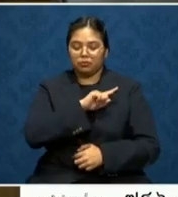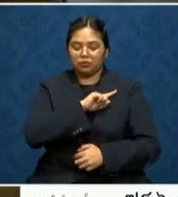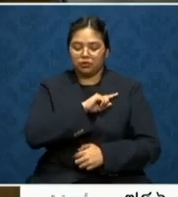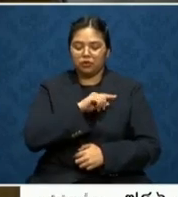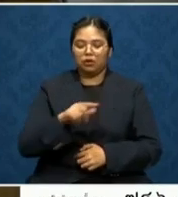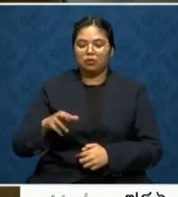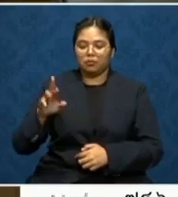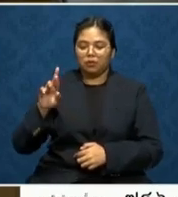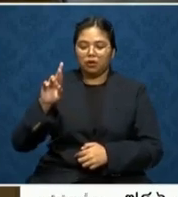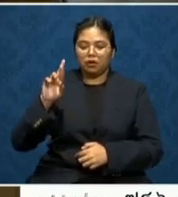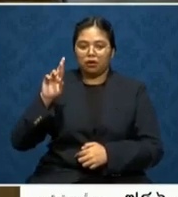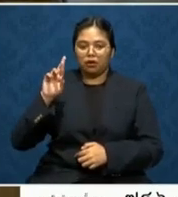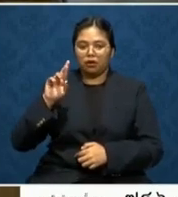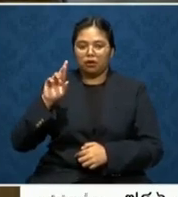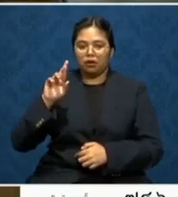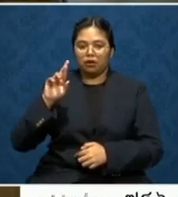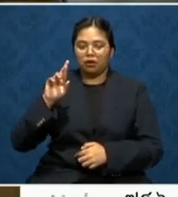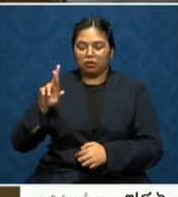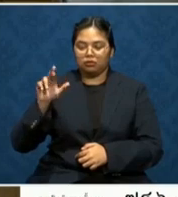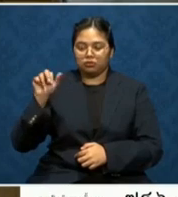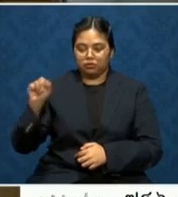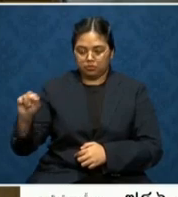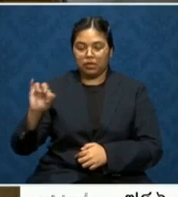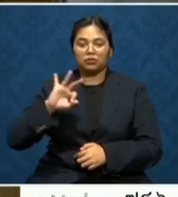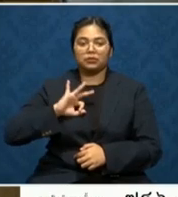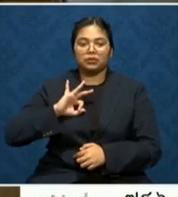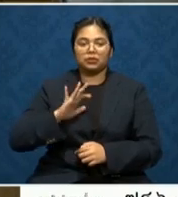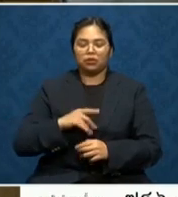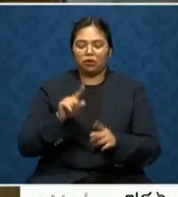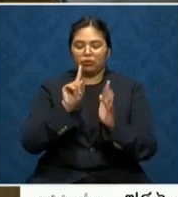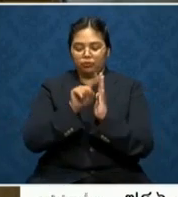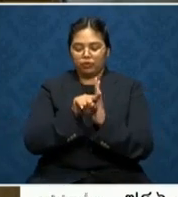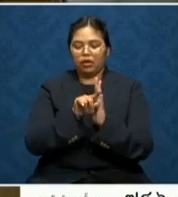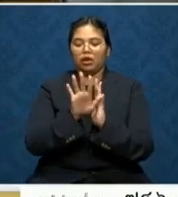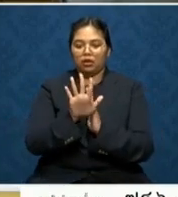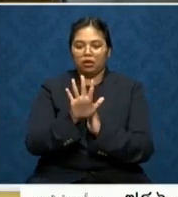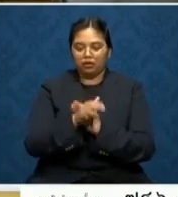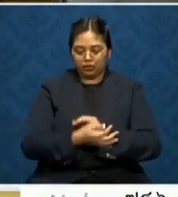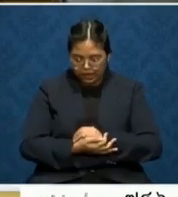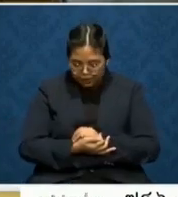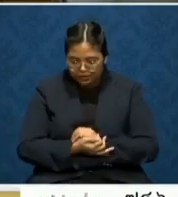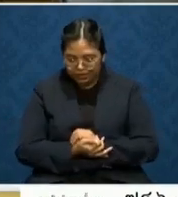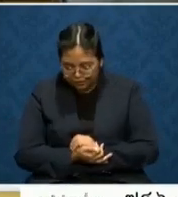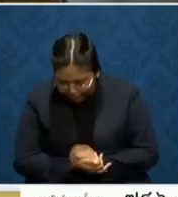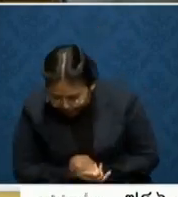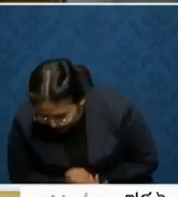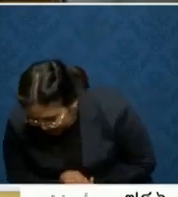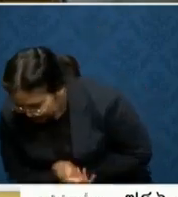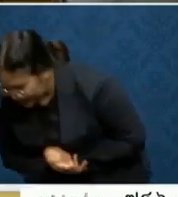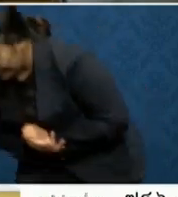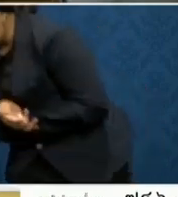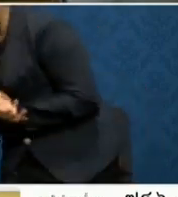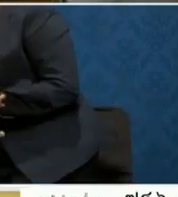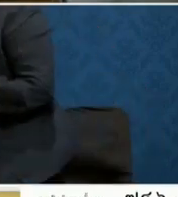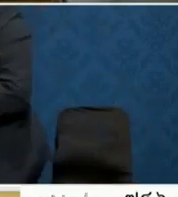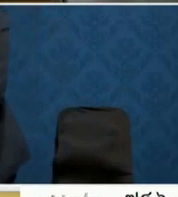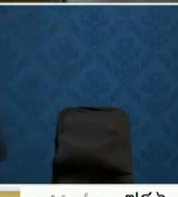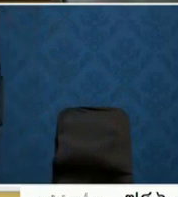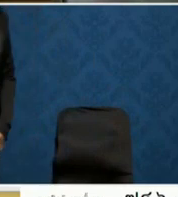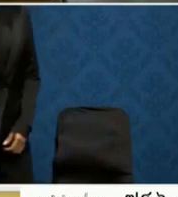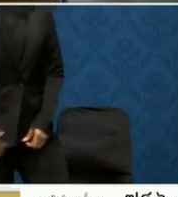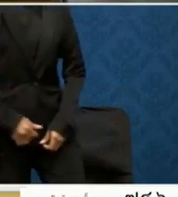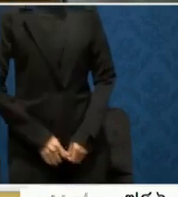กรัฐสภาผมขอใช้เวลา5นาทีนะครับเป็นข้อเสนอต่อการแถลงนโยบายรัฐบา